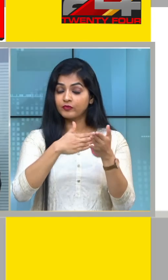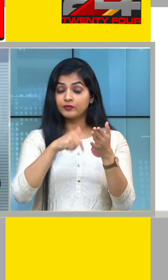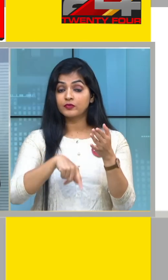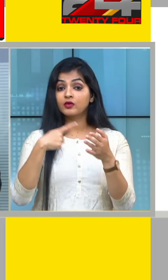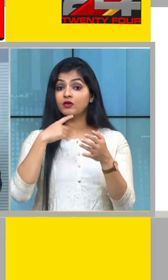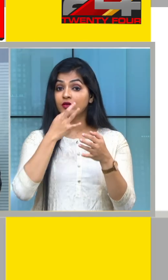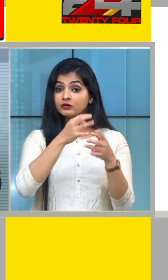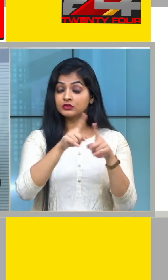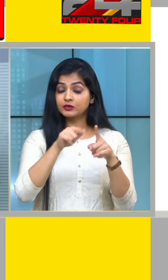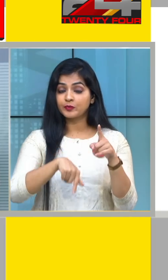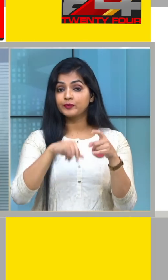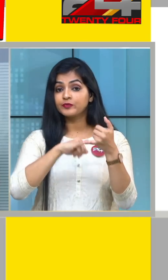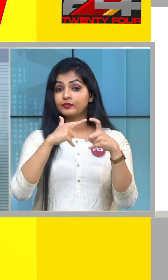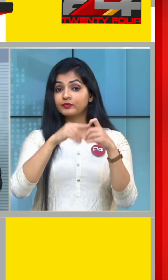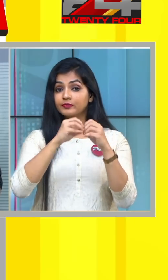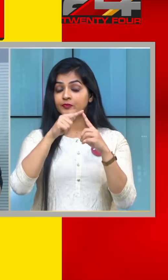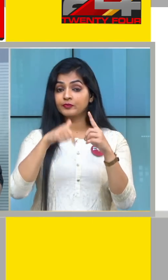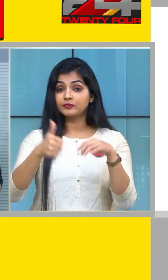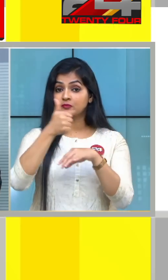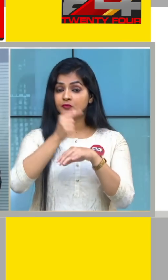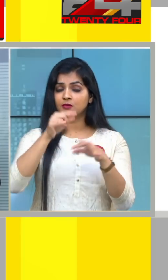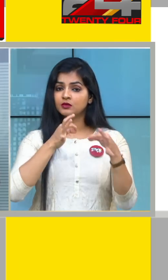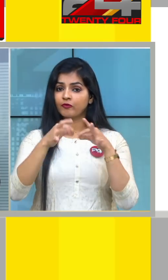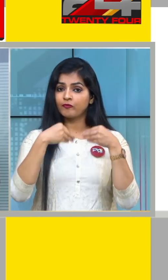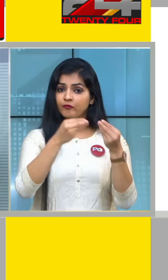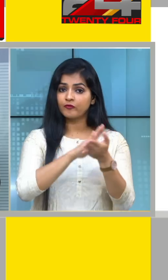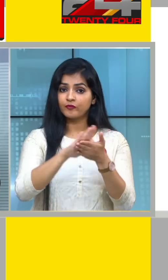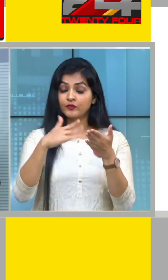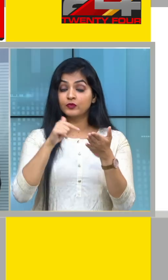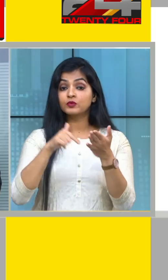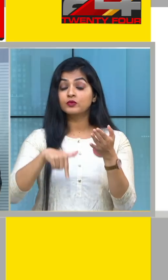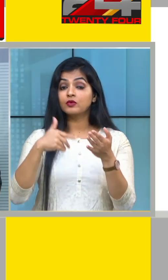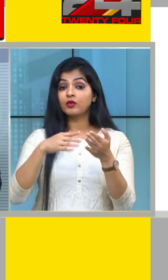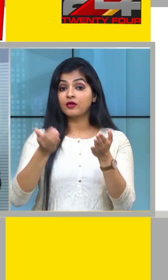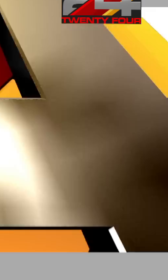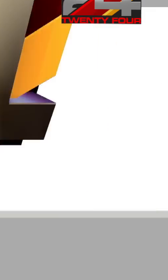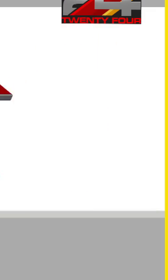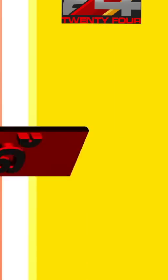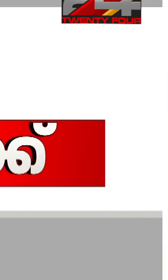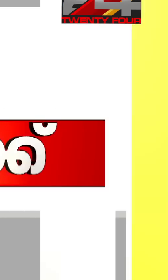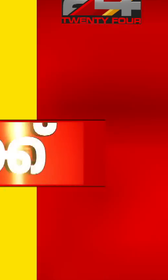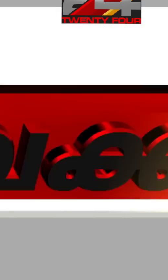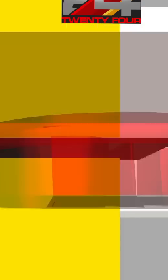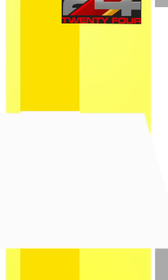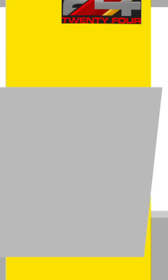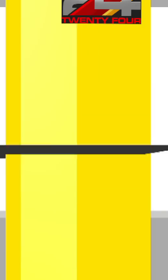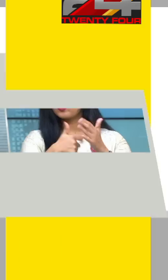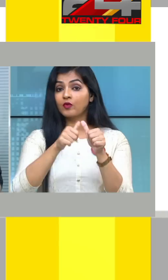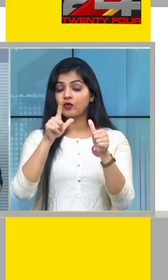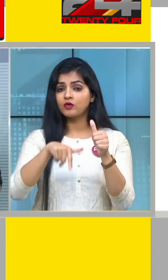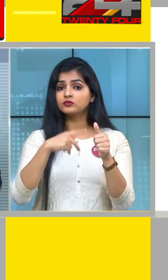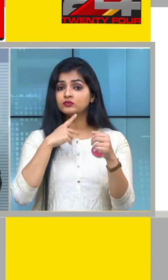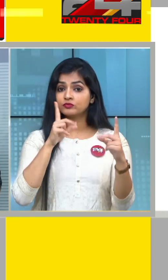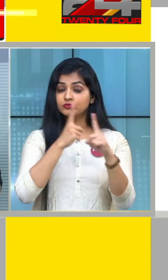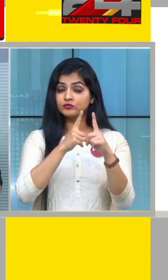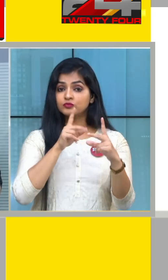ബുച്ച് വിശദീകരണം നൽകുകയും ചെയ്തു. എന്നാൽ നിലവിലിപ്പോൾ വിളിച്ചു വരുത്തുന്നത് ഈ ഓറൽ ഹിയറിങ്ങിന് വേണ്ടിയിട്ടാണ്. അതായത്